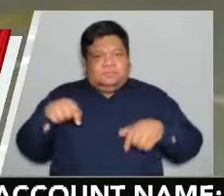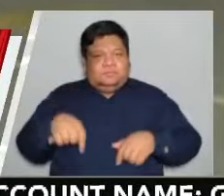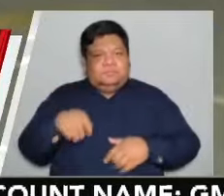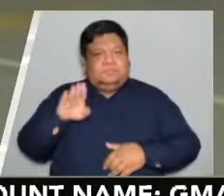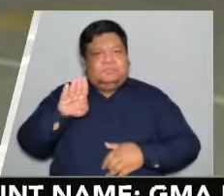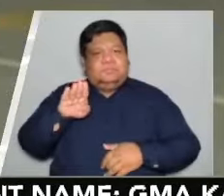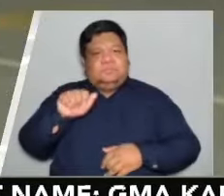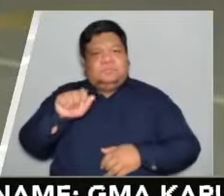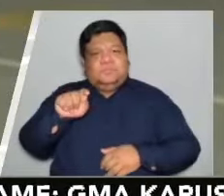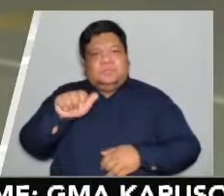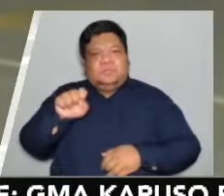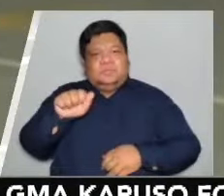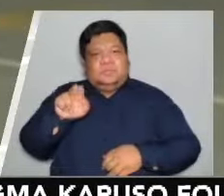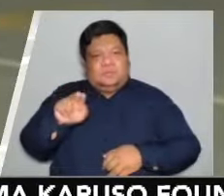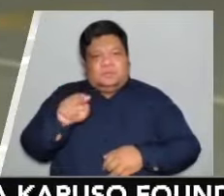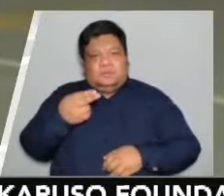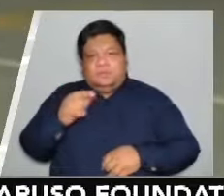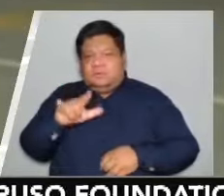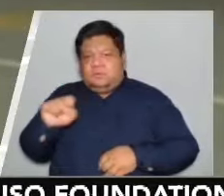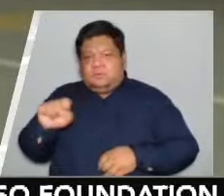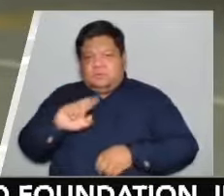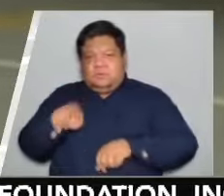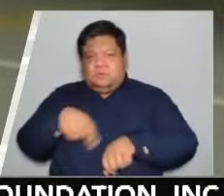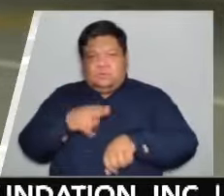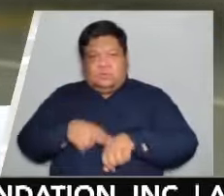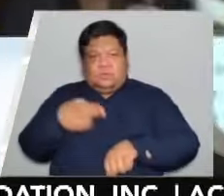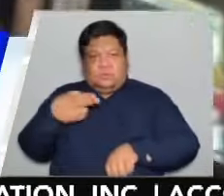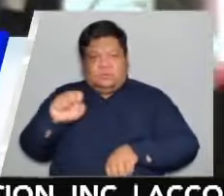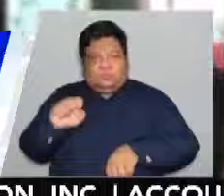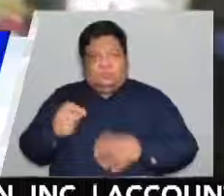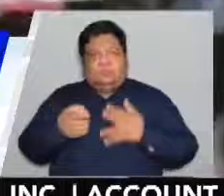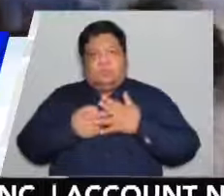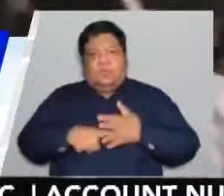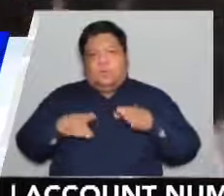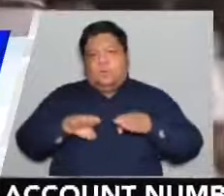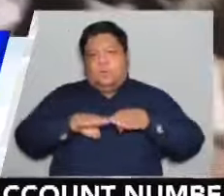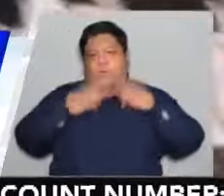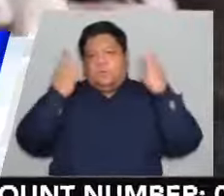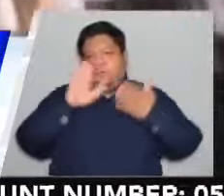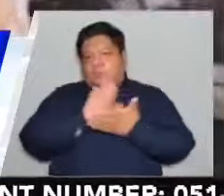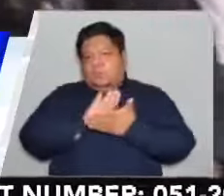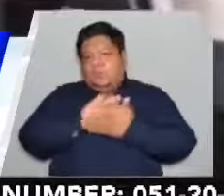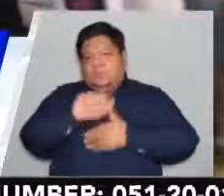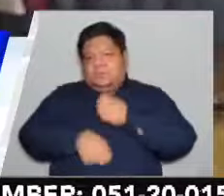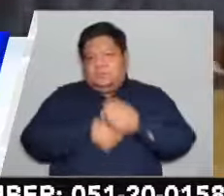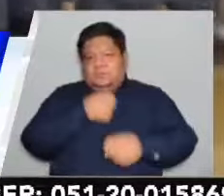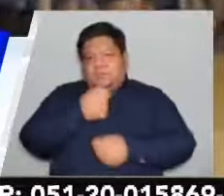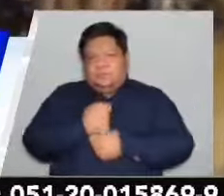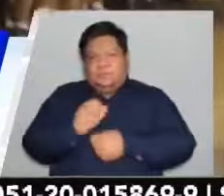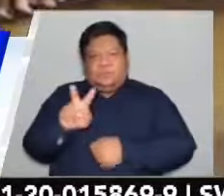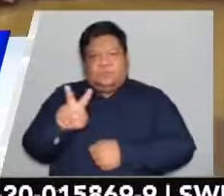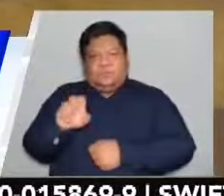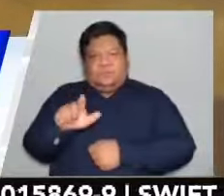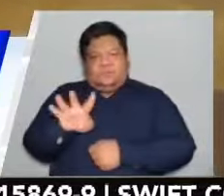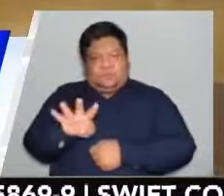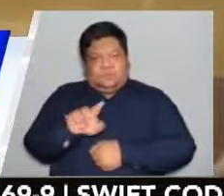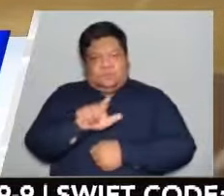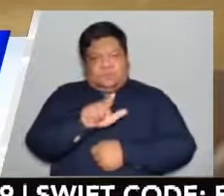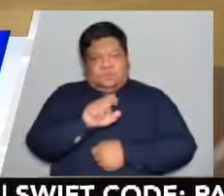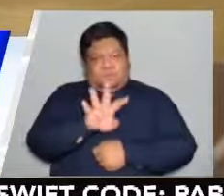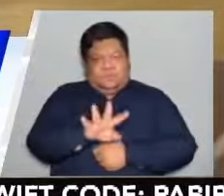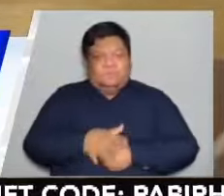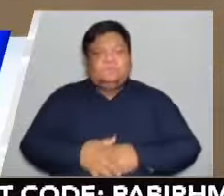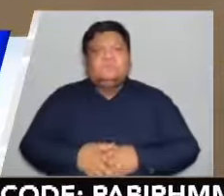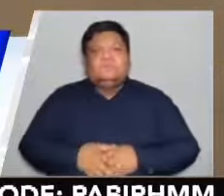2024 2025 ngayong araw Pasado 5:30 ng umaga kanina na sinagawa ang flag racing ceremony ayon sa principal na si